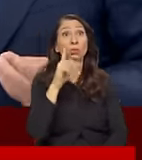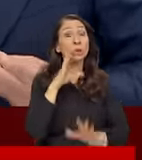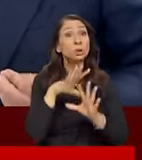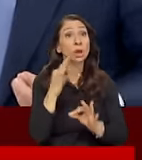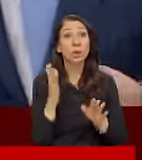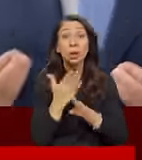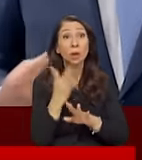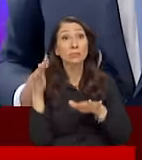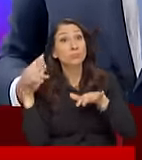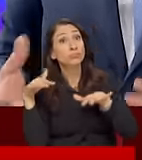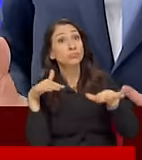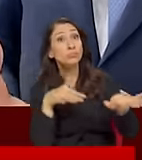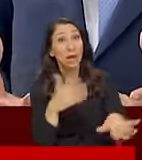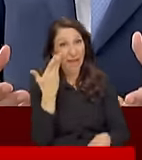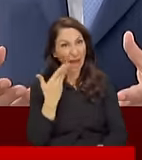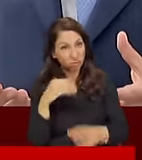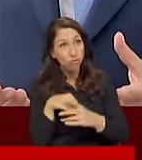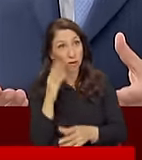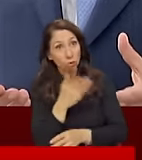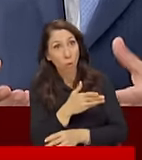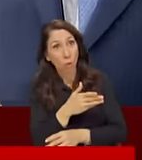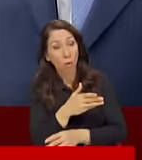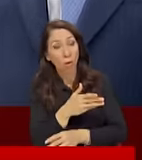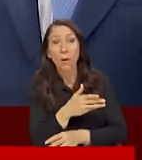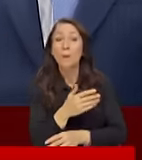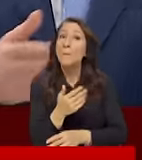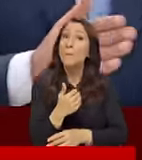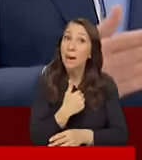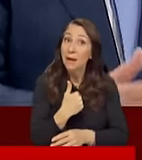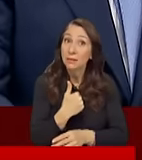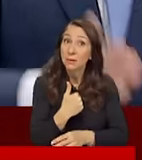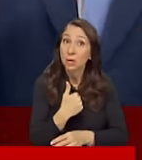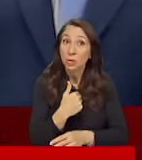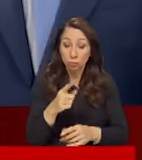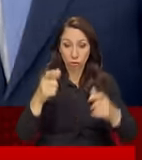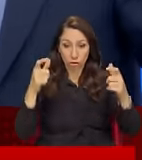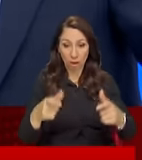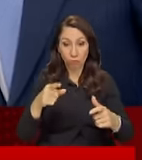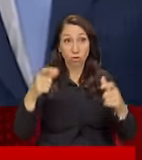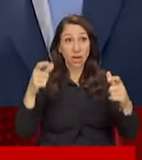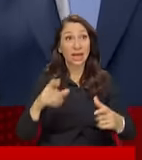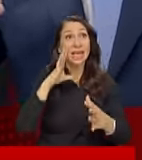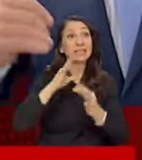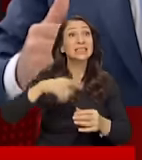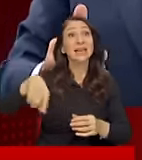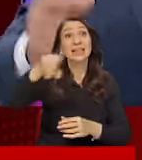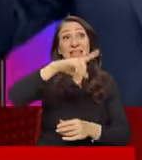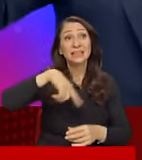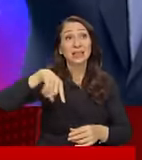insanlar niçin oraya gidiyor? Zevk için mi gidiyor? Ben bu şehrin ve bu şehrin